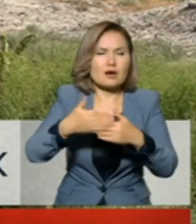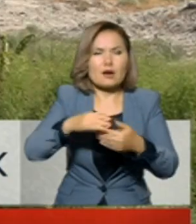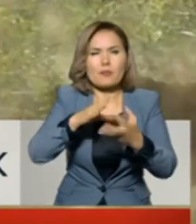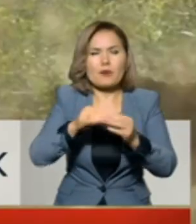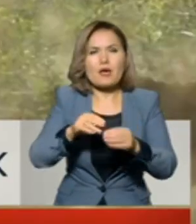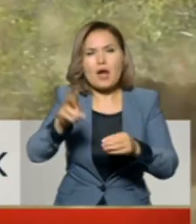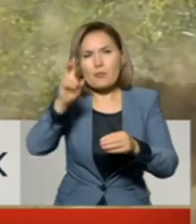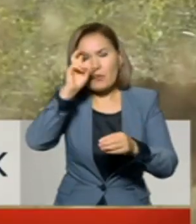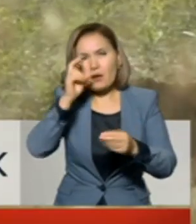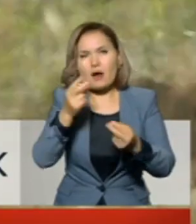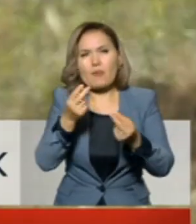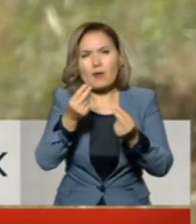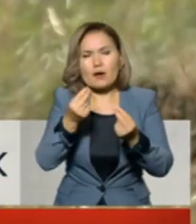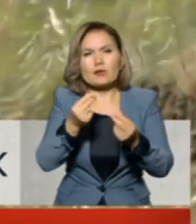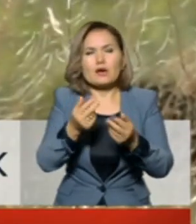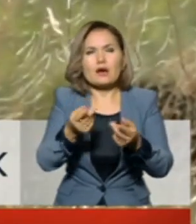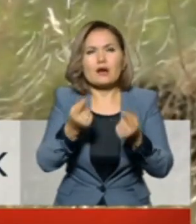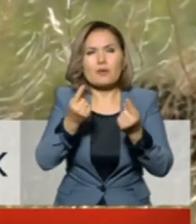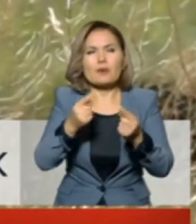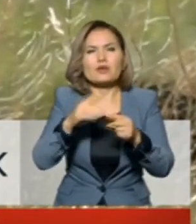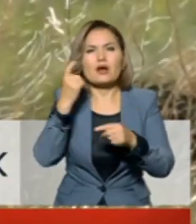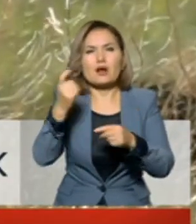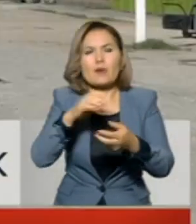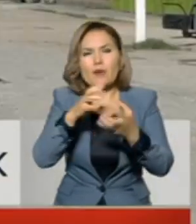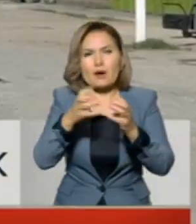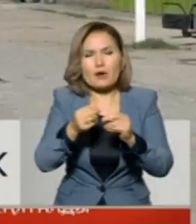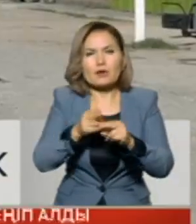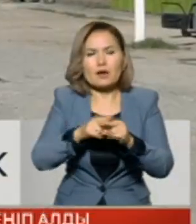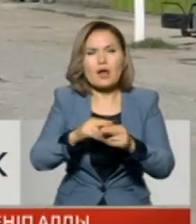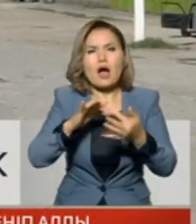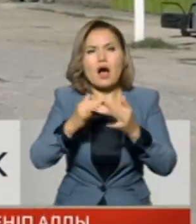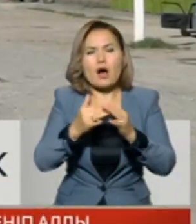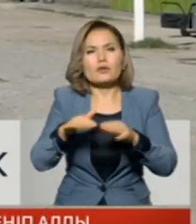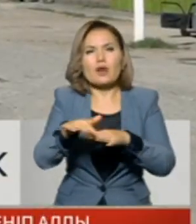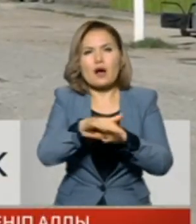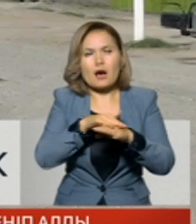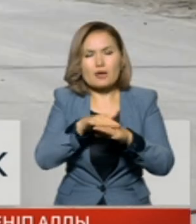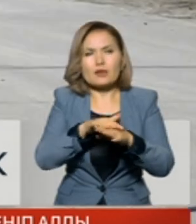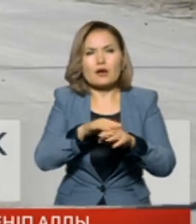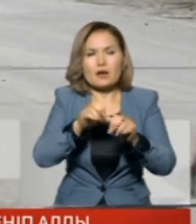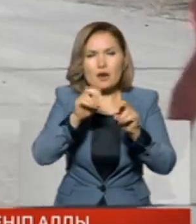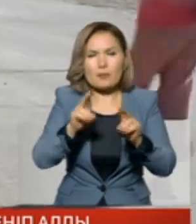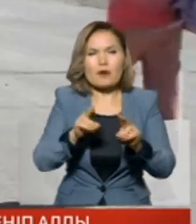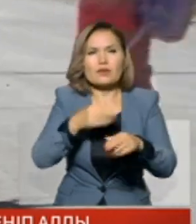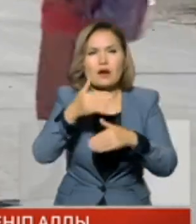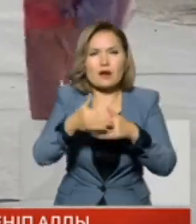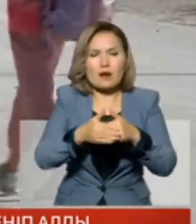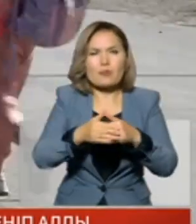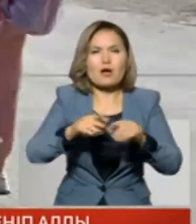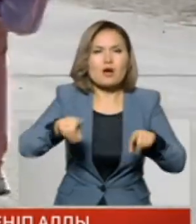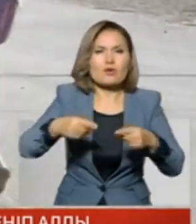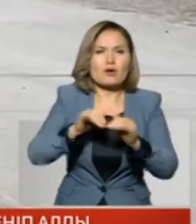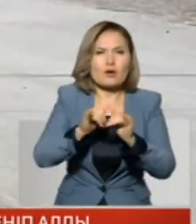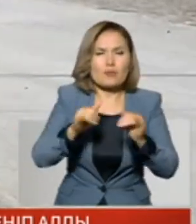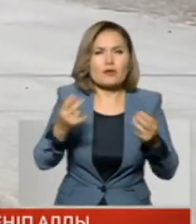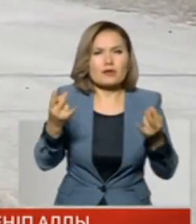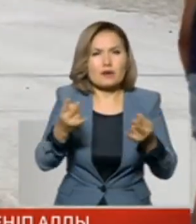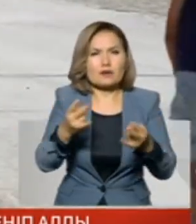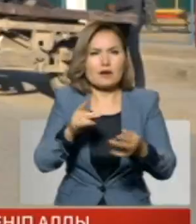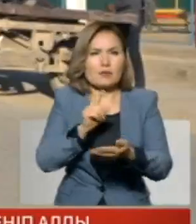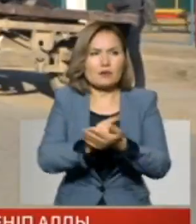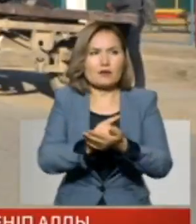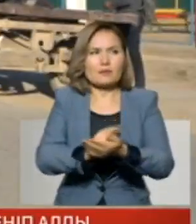түрлі қаржылай қолдау алған ірі шаруашылықтар енді ауыл жұрты алдындағы әлеуметтік жауапкершілікті де сезінуі